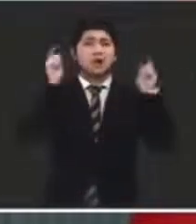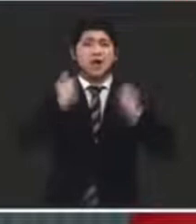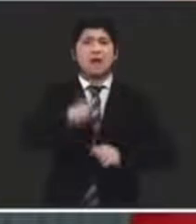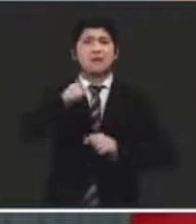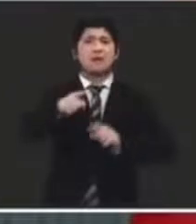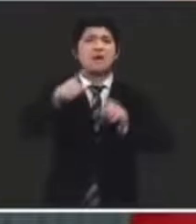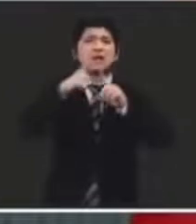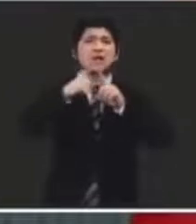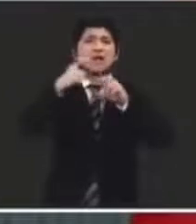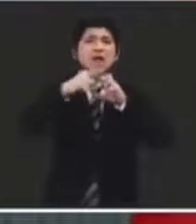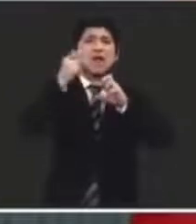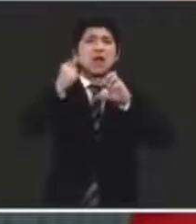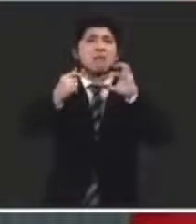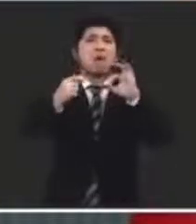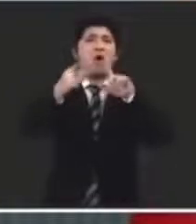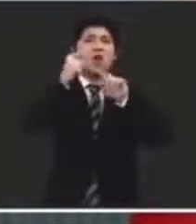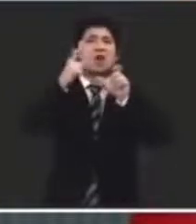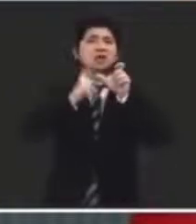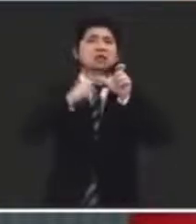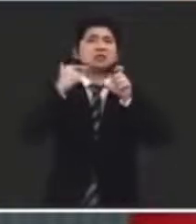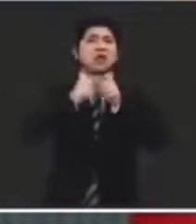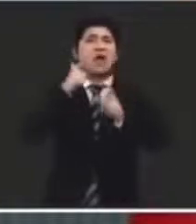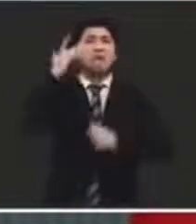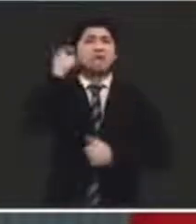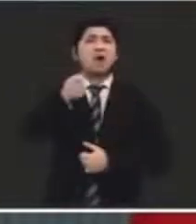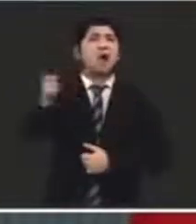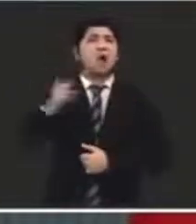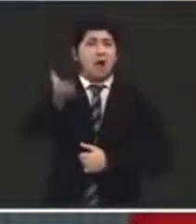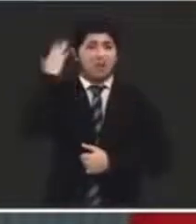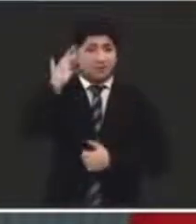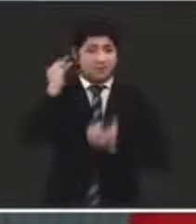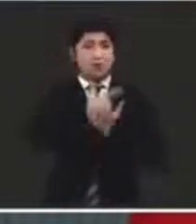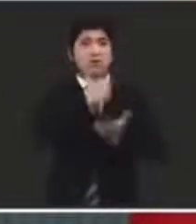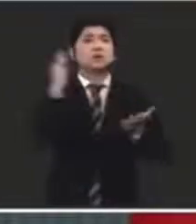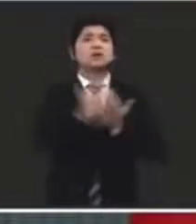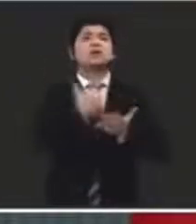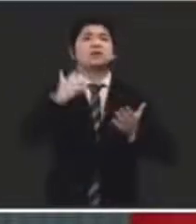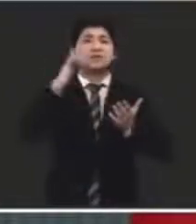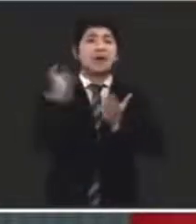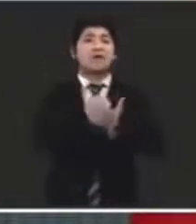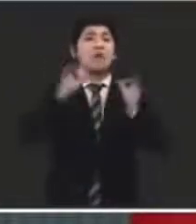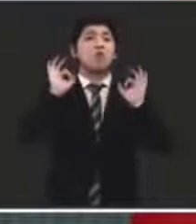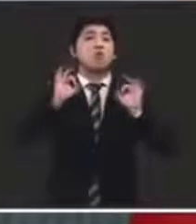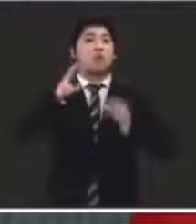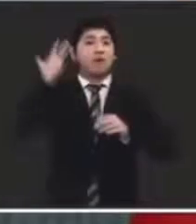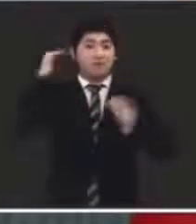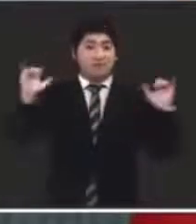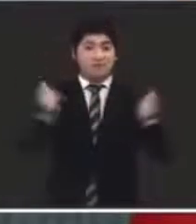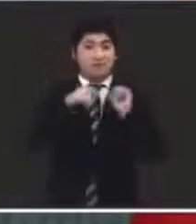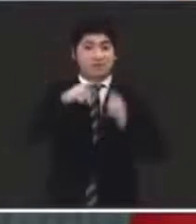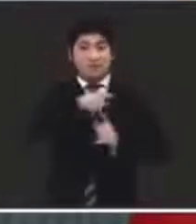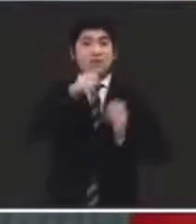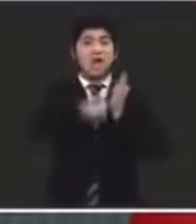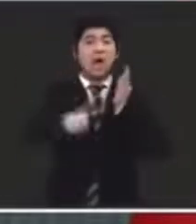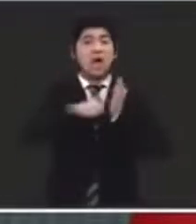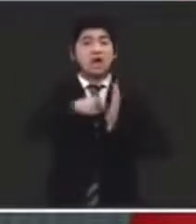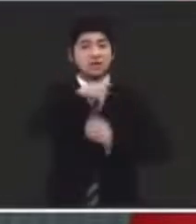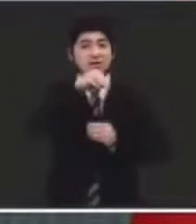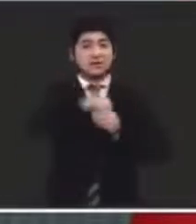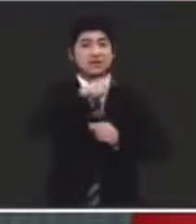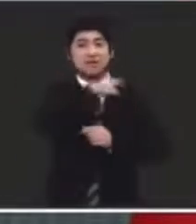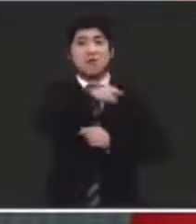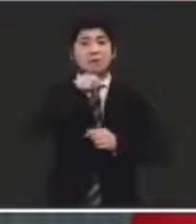tripoliçe katliamı gibi hadiseleri Zafer günü olarak kutlayanlar henüz tarih önünde